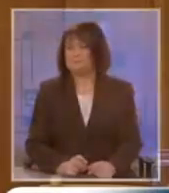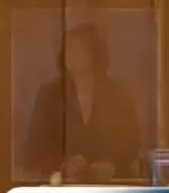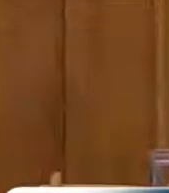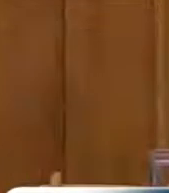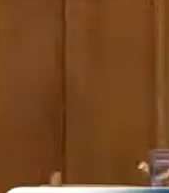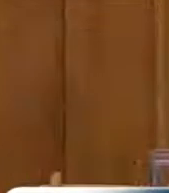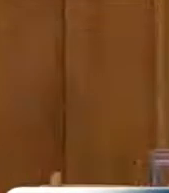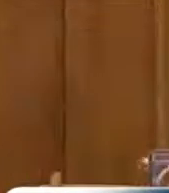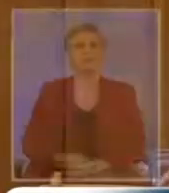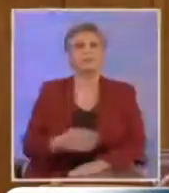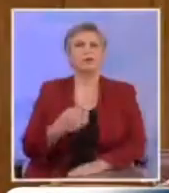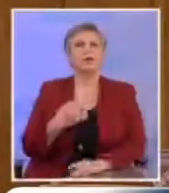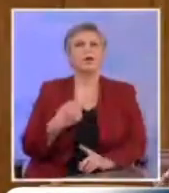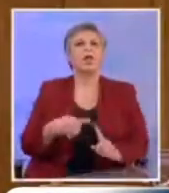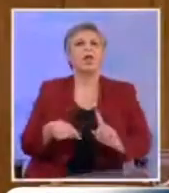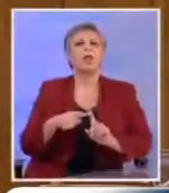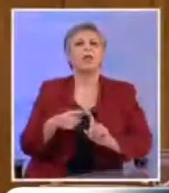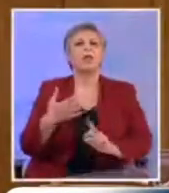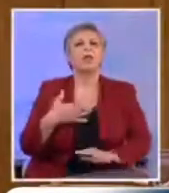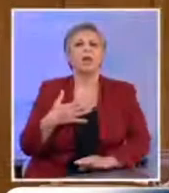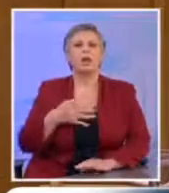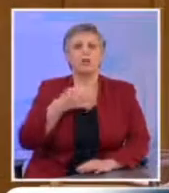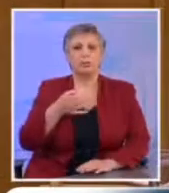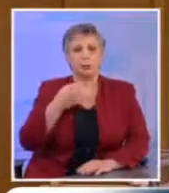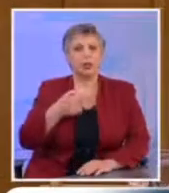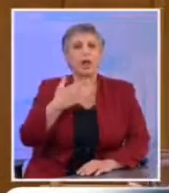Επίσης δεν έχουμε ψυχιατρίο και νοσοκομείο για γυναίκες.